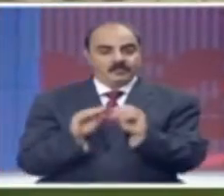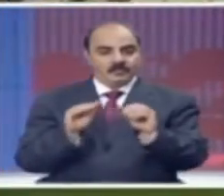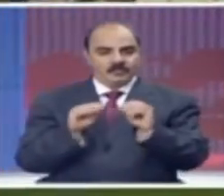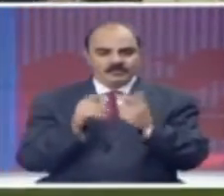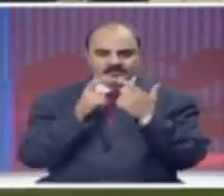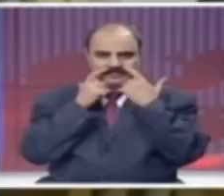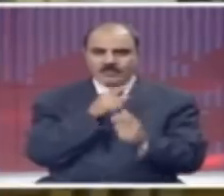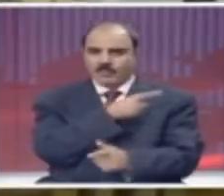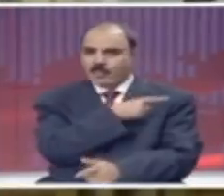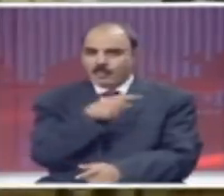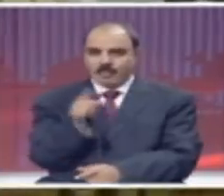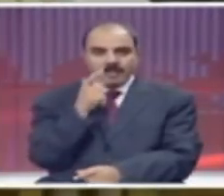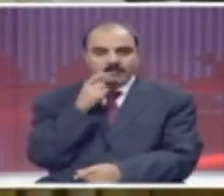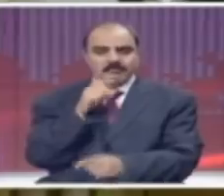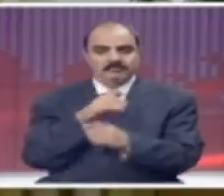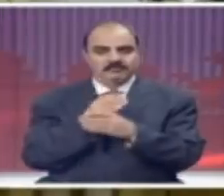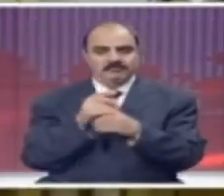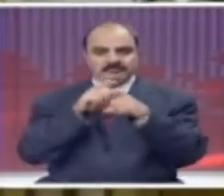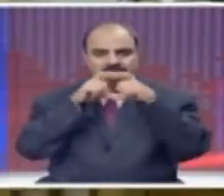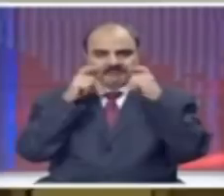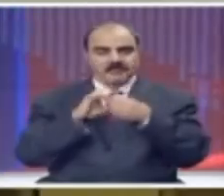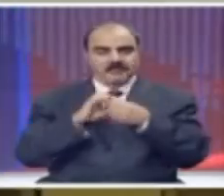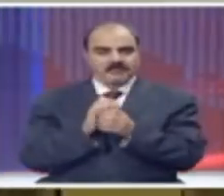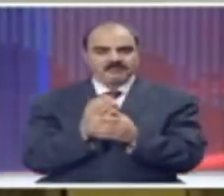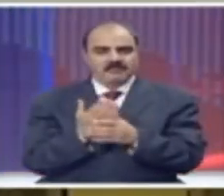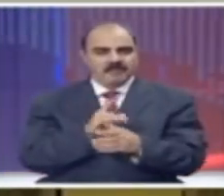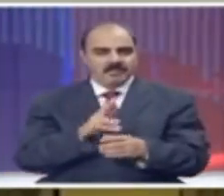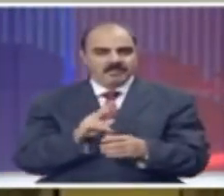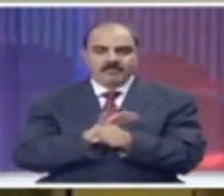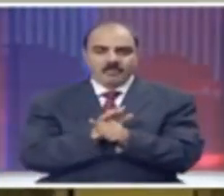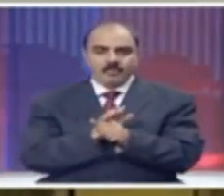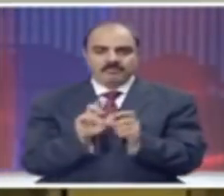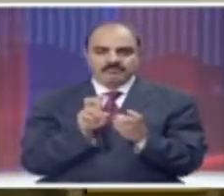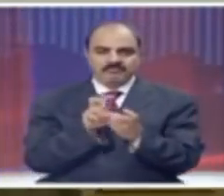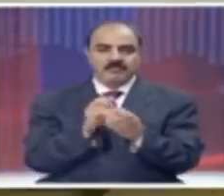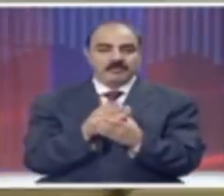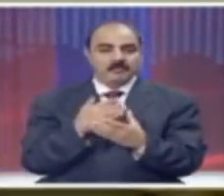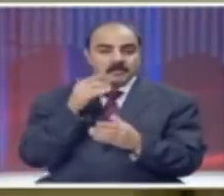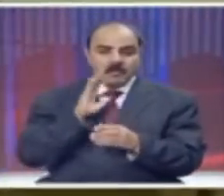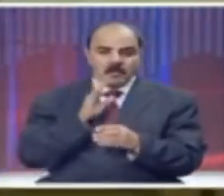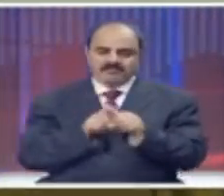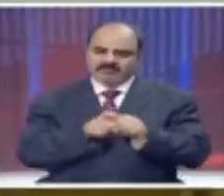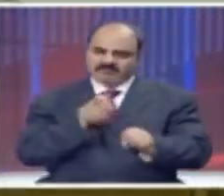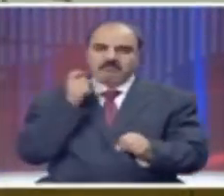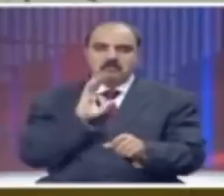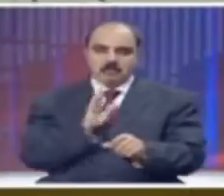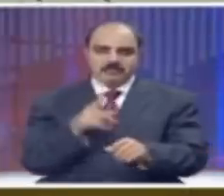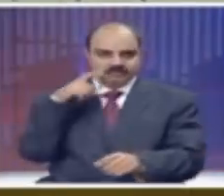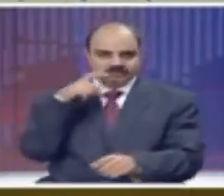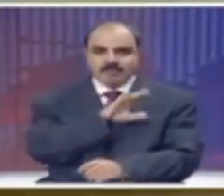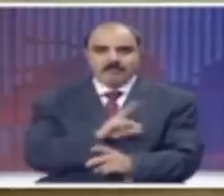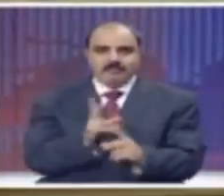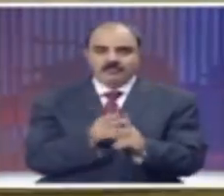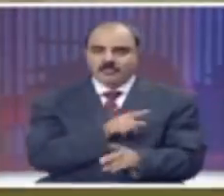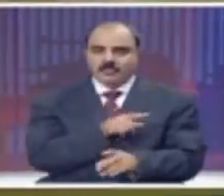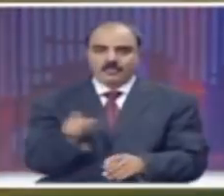رئيس الوزراء يشدد على ضرورة الالتزام بالإجراءات الاحترازية في مواجهة كورونا تجنبا لاتخاذ قرارات